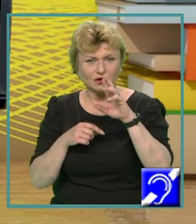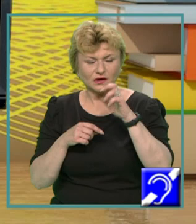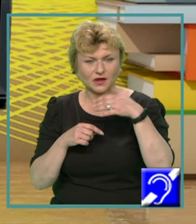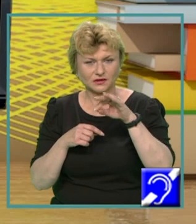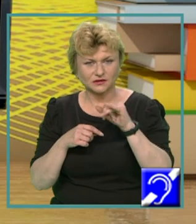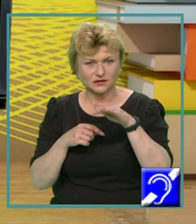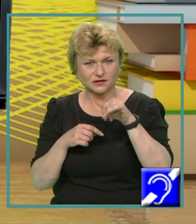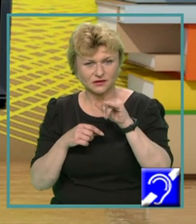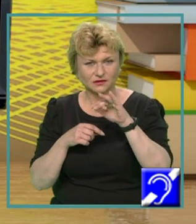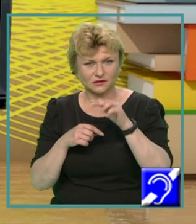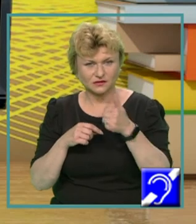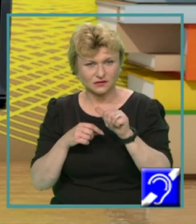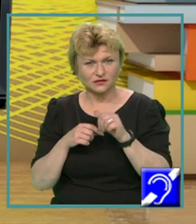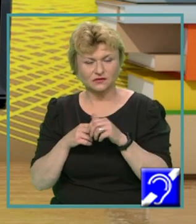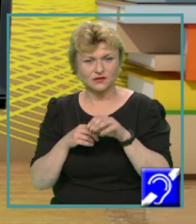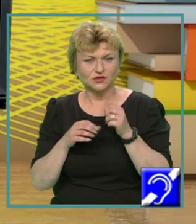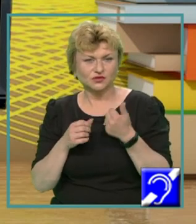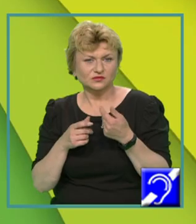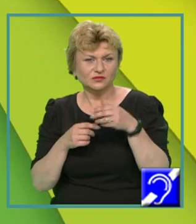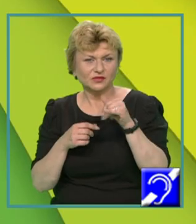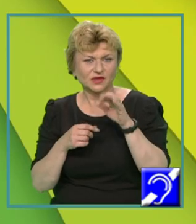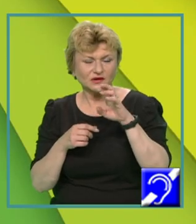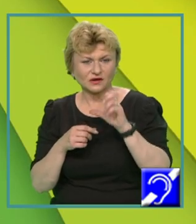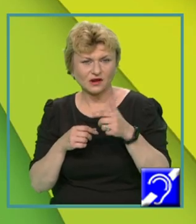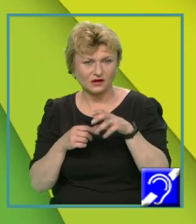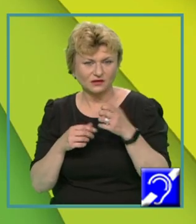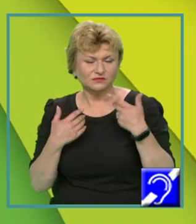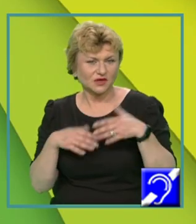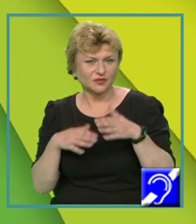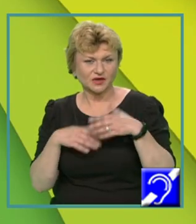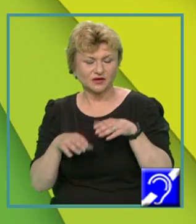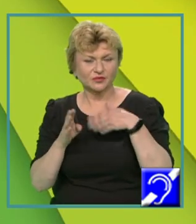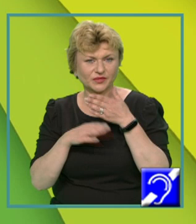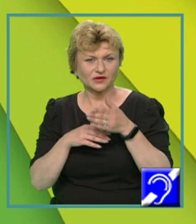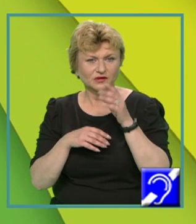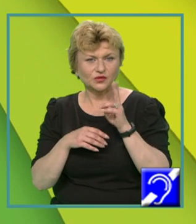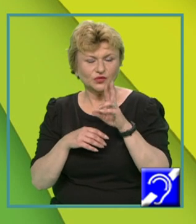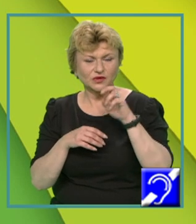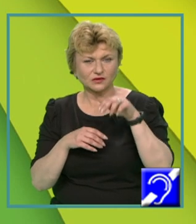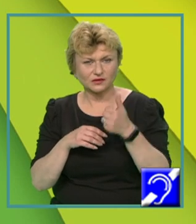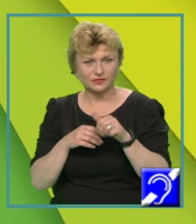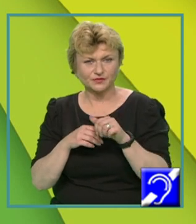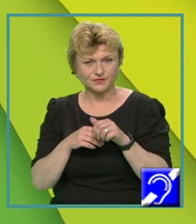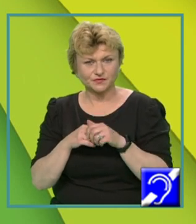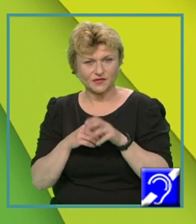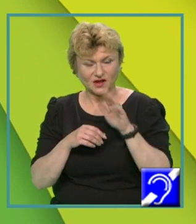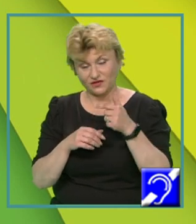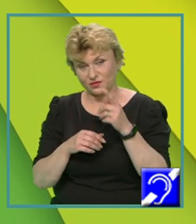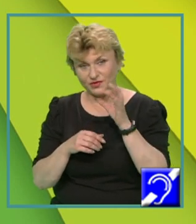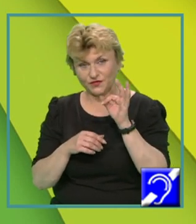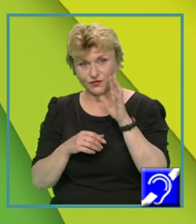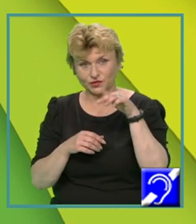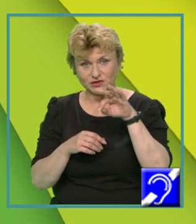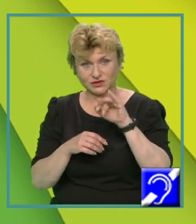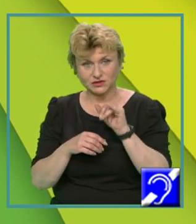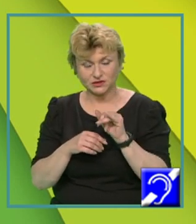împreună cu surplusul de apă și de săruri minerale prin urină. La relație avem două funcții, și anume avem sensibilitatea